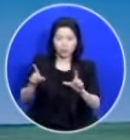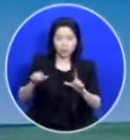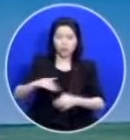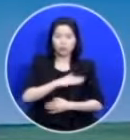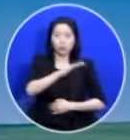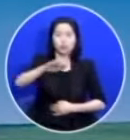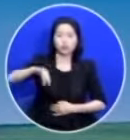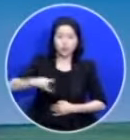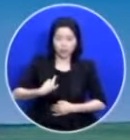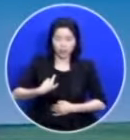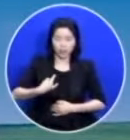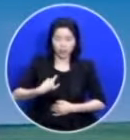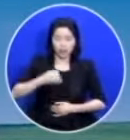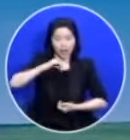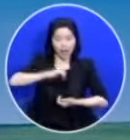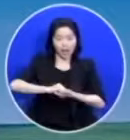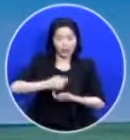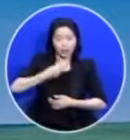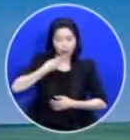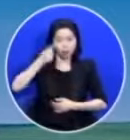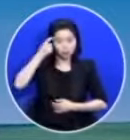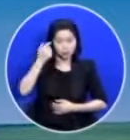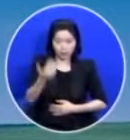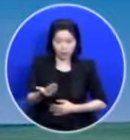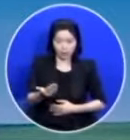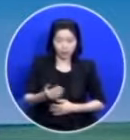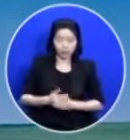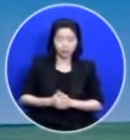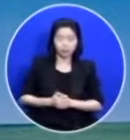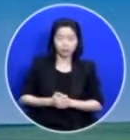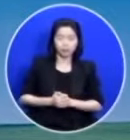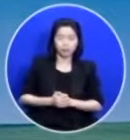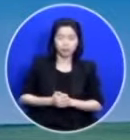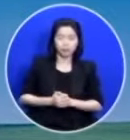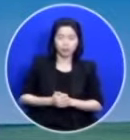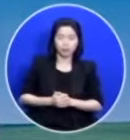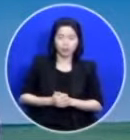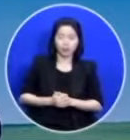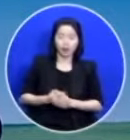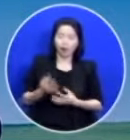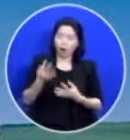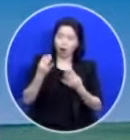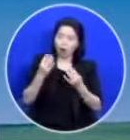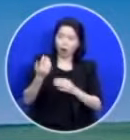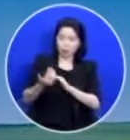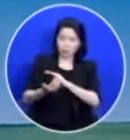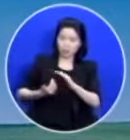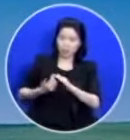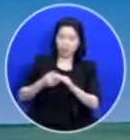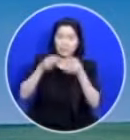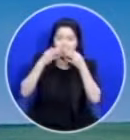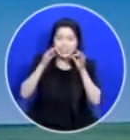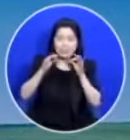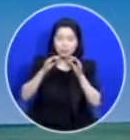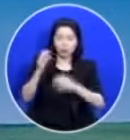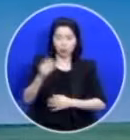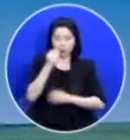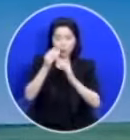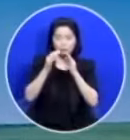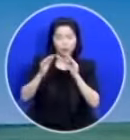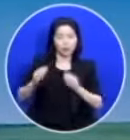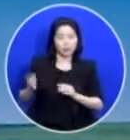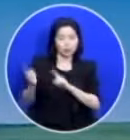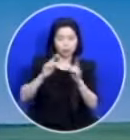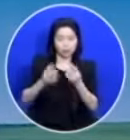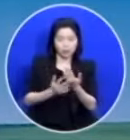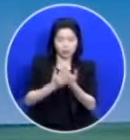우리에게는 한계는 없는 것일까요 얼마 전 금요 성령 집회 때 안수 기도를